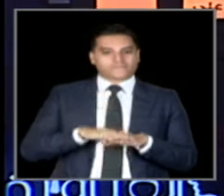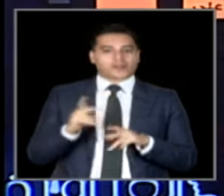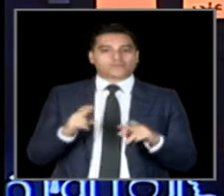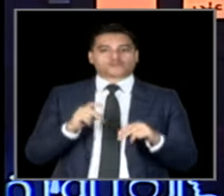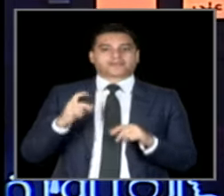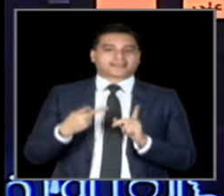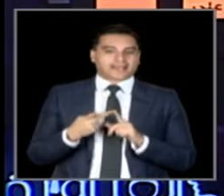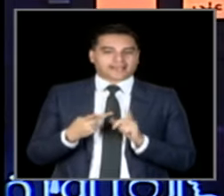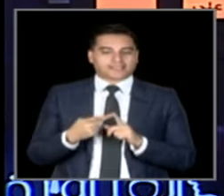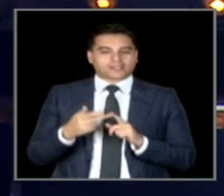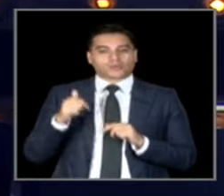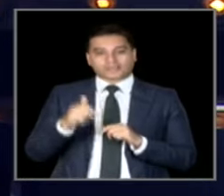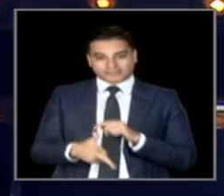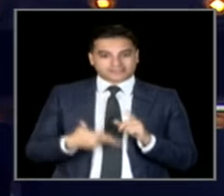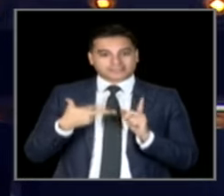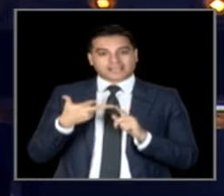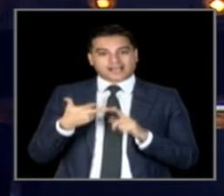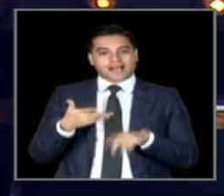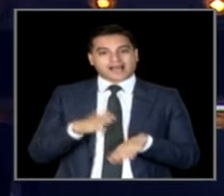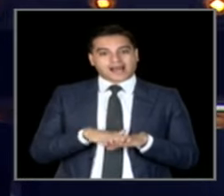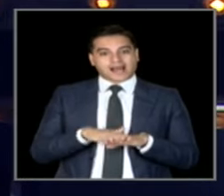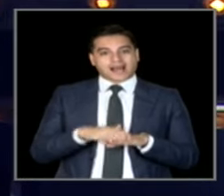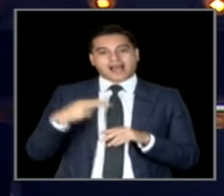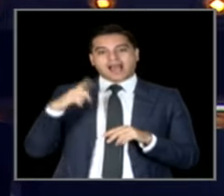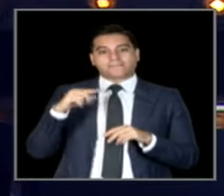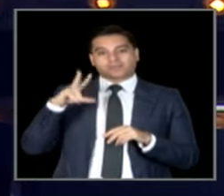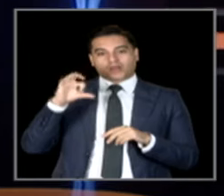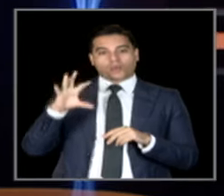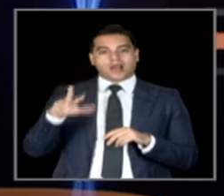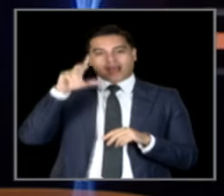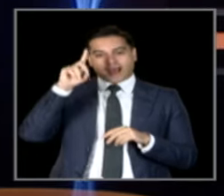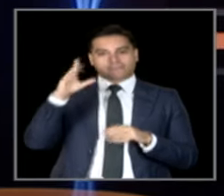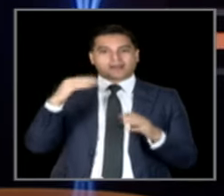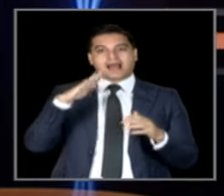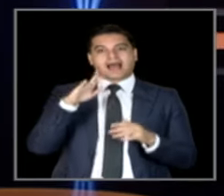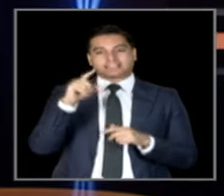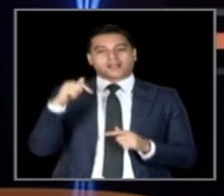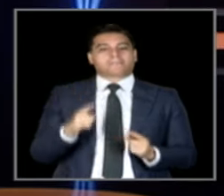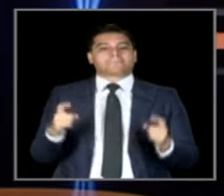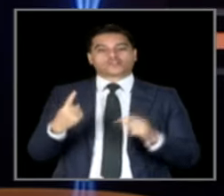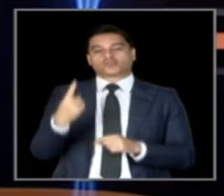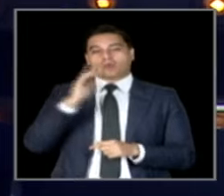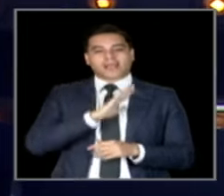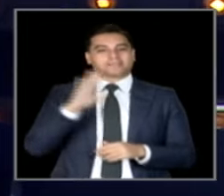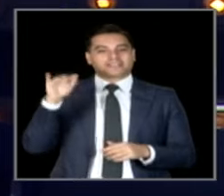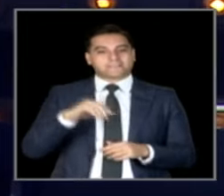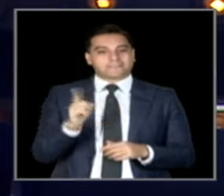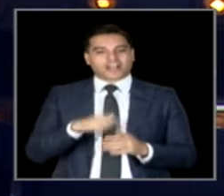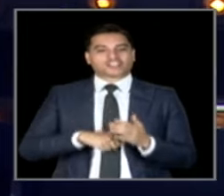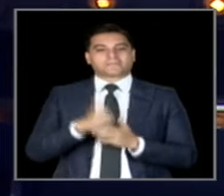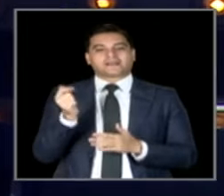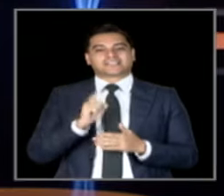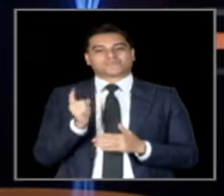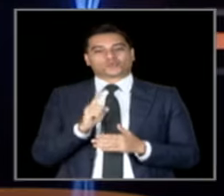الموسم الثاني. وطبعاً معانا النهاردة عبد الوهاب حسن، الماتش الوحيد اللي ما جاش فيه ما